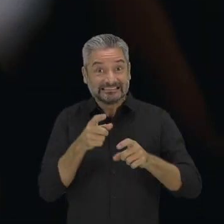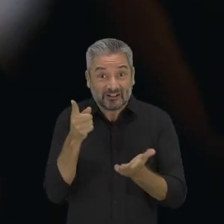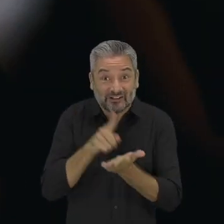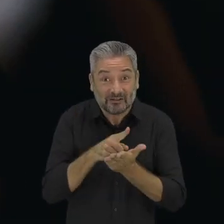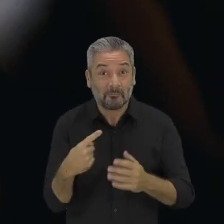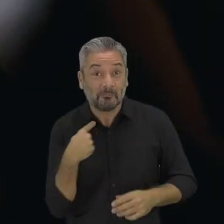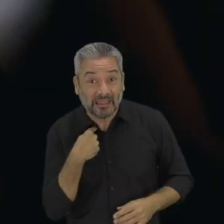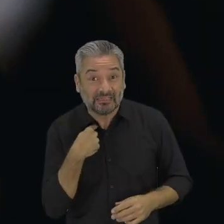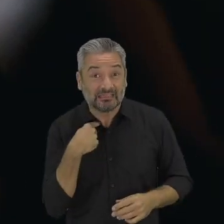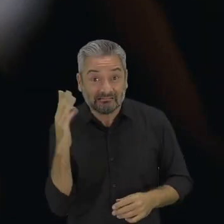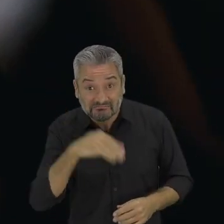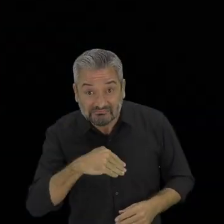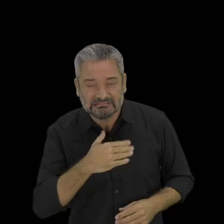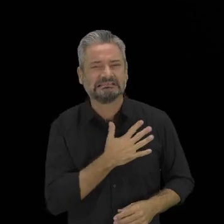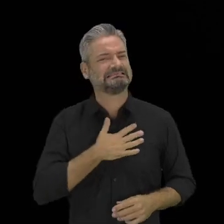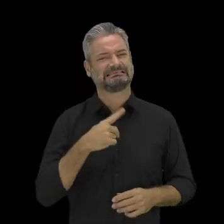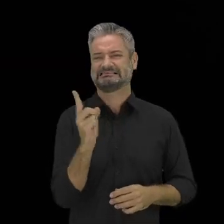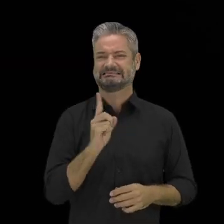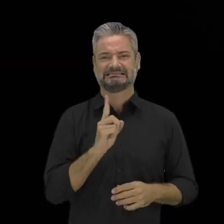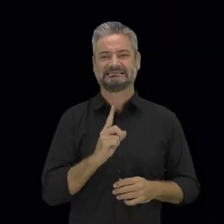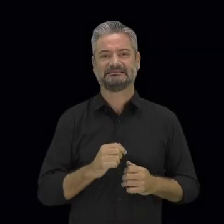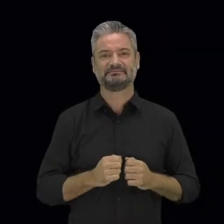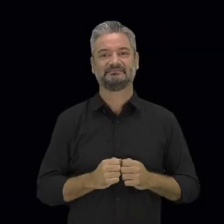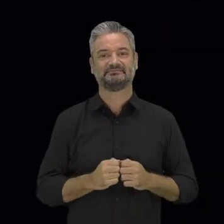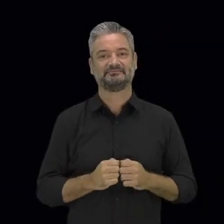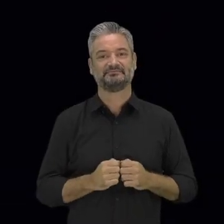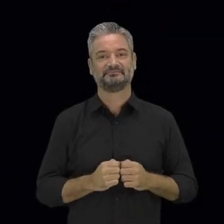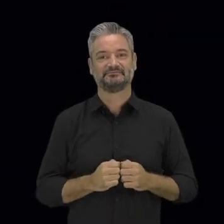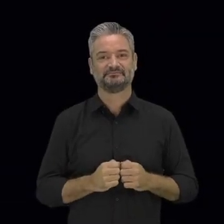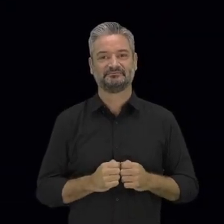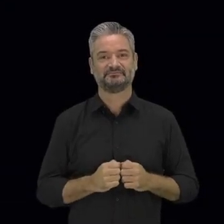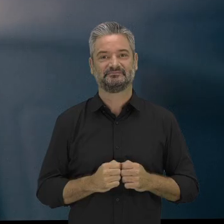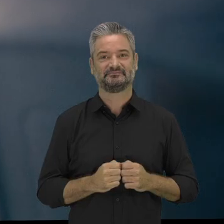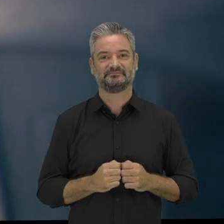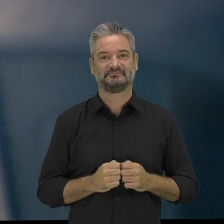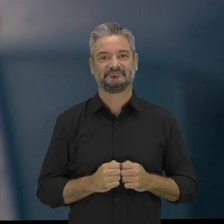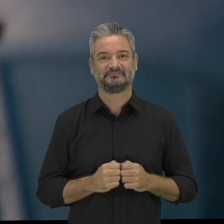Galtzeko beldur garen, momentu errepika ezinak.